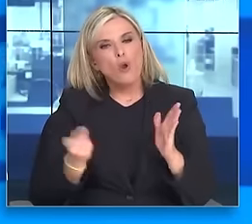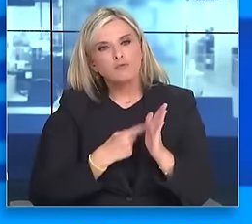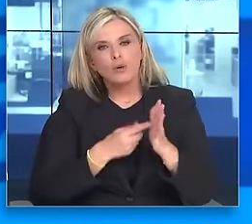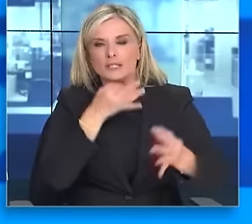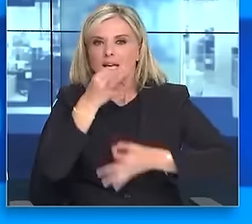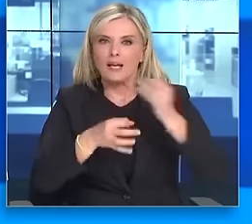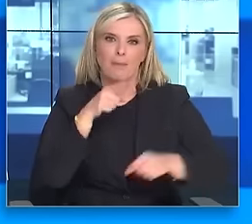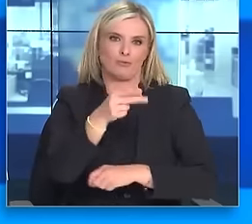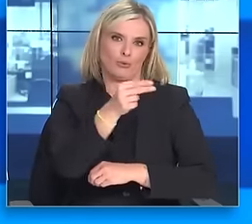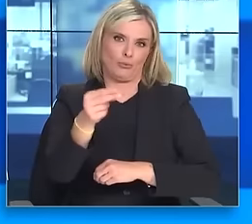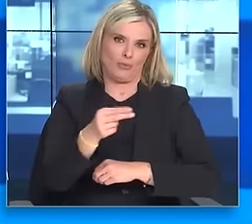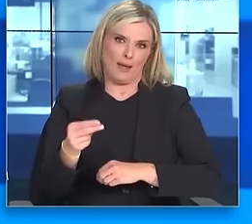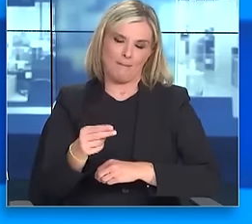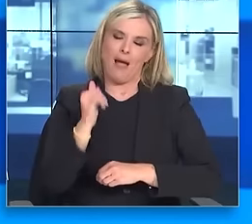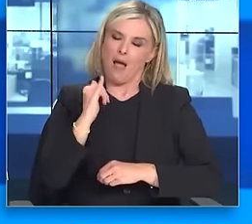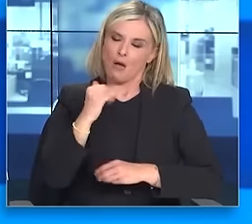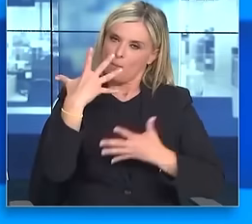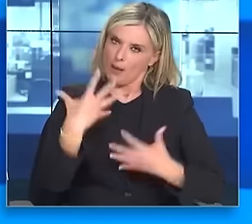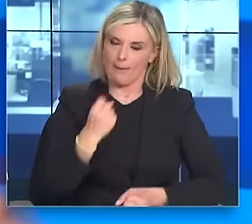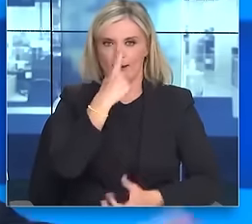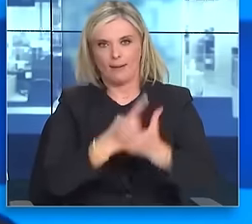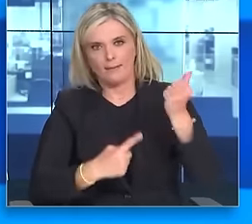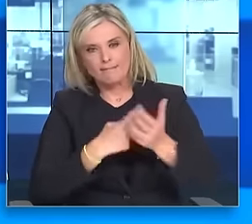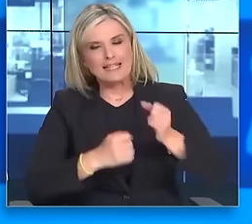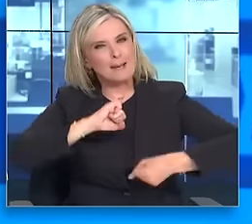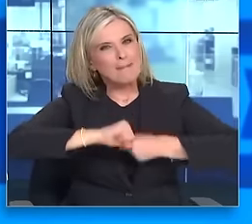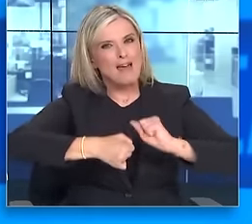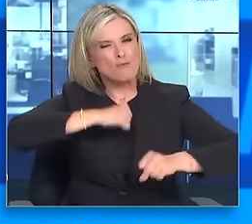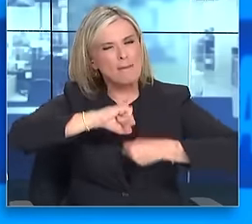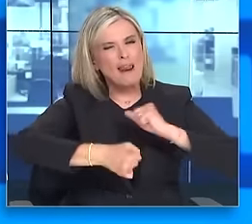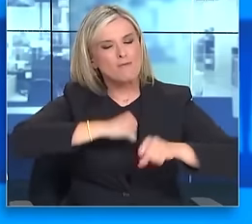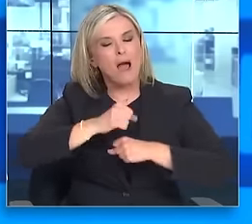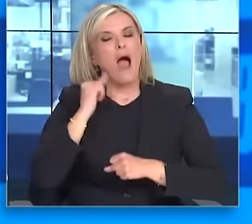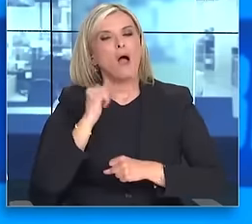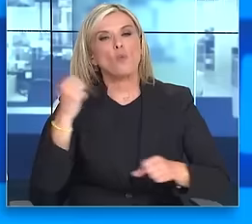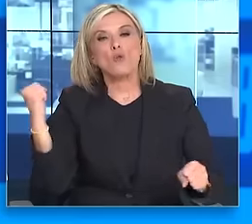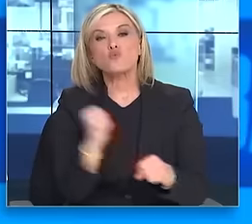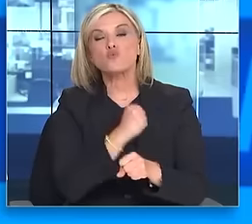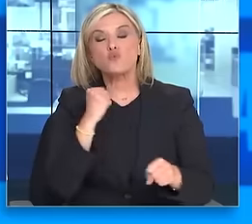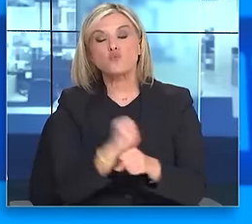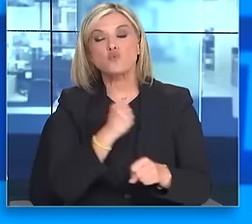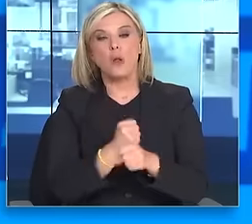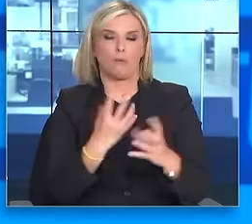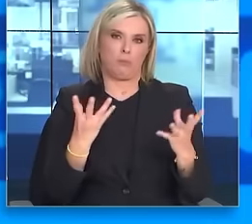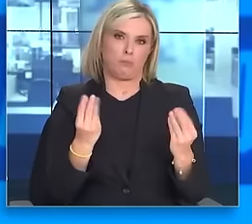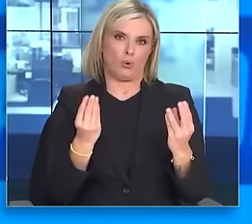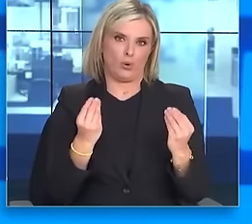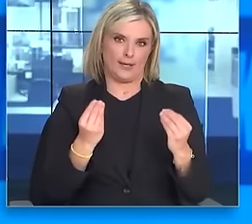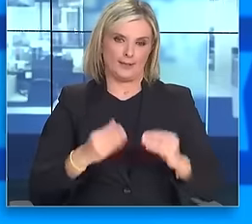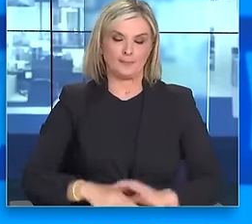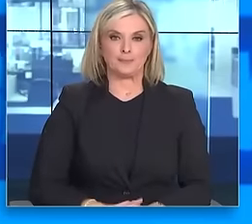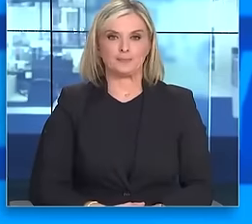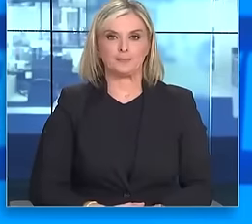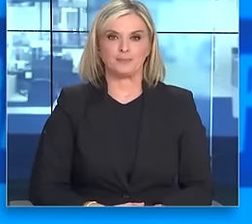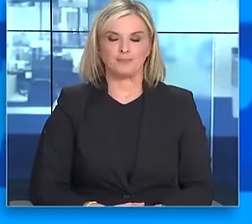στόχους. Δεν τους έχουμε υλοποιήσει προφανώς ακόμα. Μπορεί να προσεγγίζουμε σε κάποιους, αλλά έχουμε πολλή δουλειά ακόμα να κάνουμε. Και βέβαια, ποτέ δεν